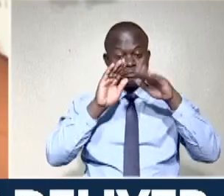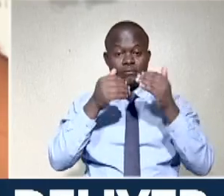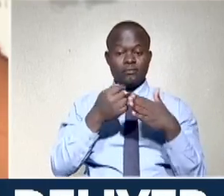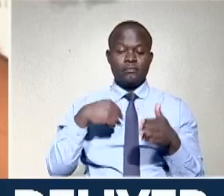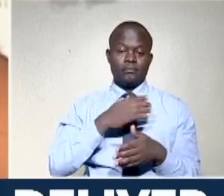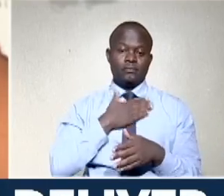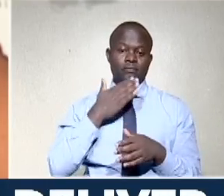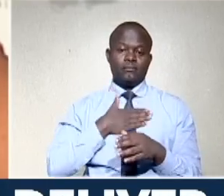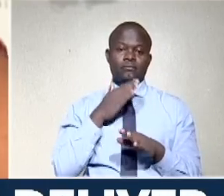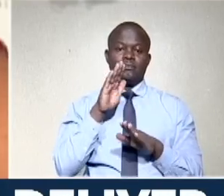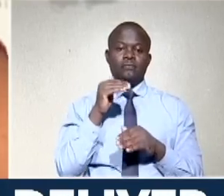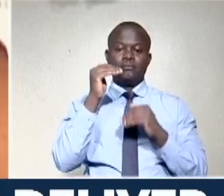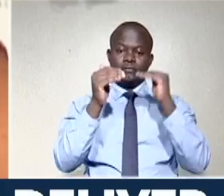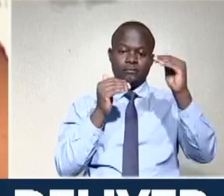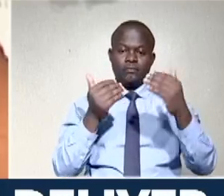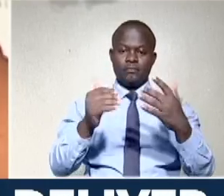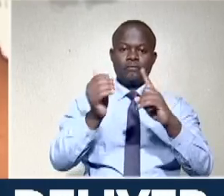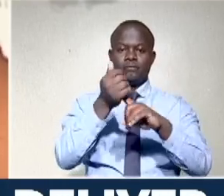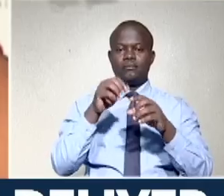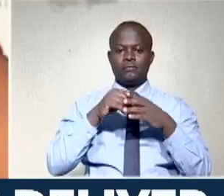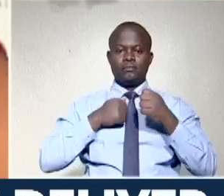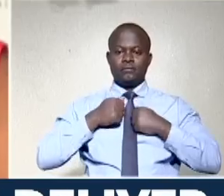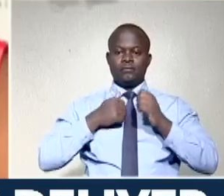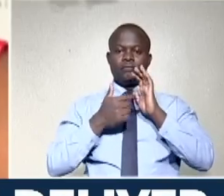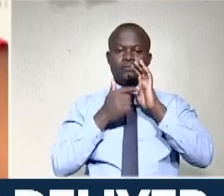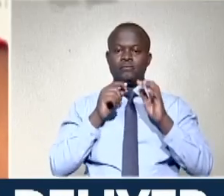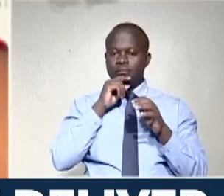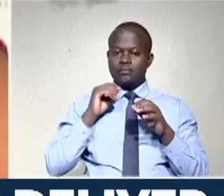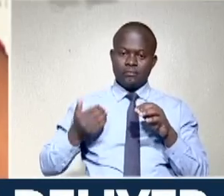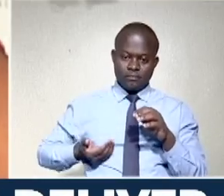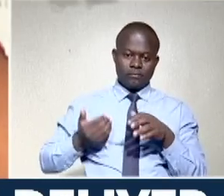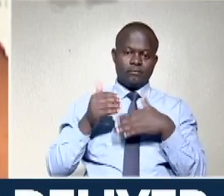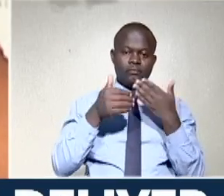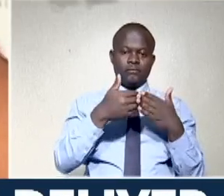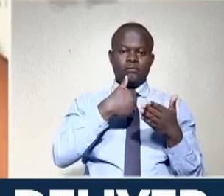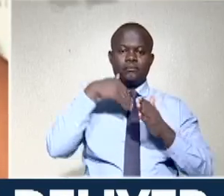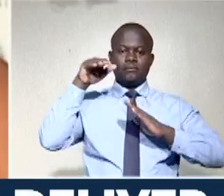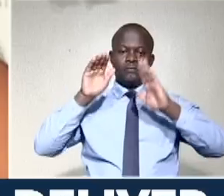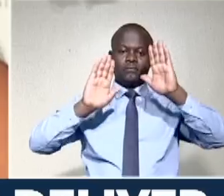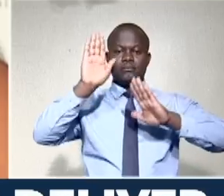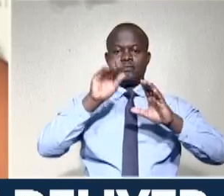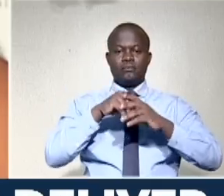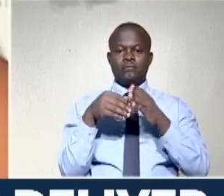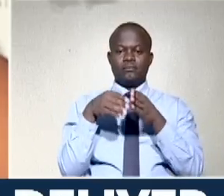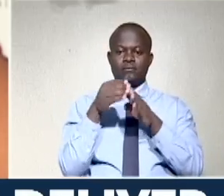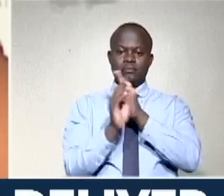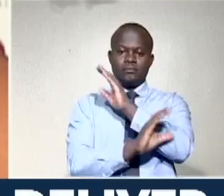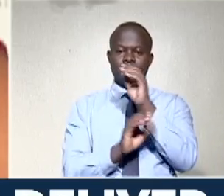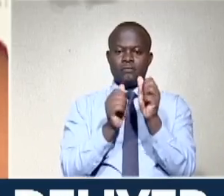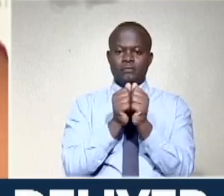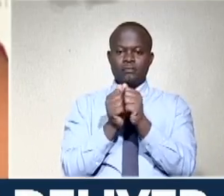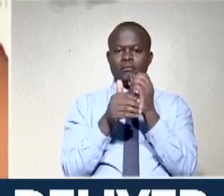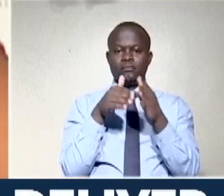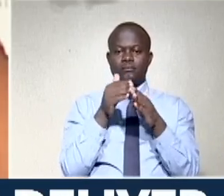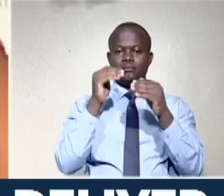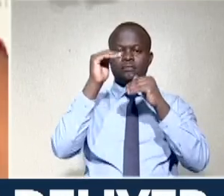twakwishimira y'urwego tugezeho mu Rwanda rwerekana ko baba bagabo baba bagore bafite uruhare mu kubaka igihugu no kubaka